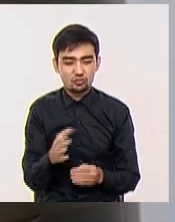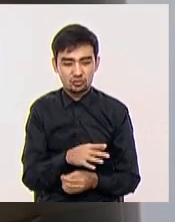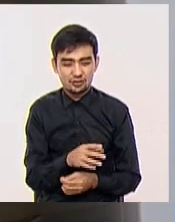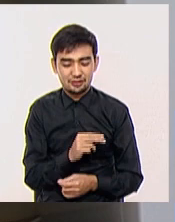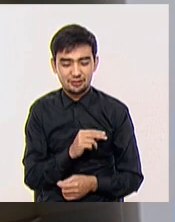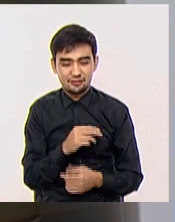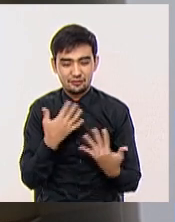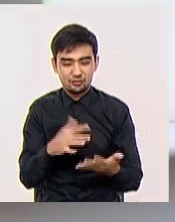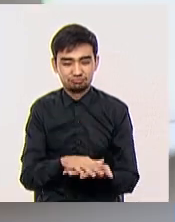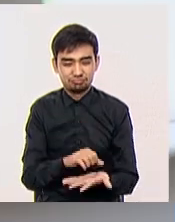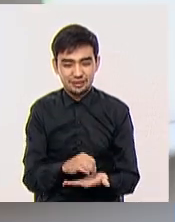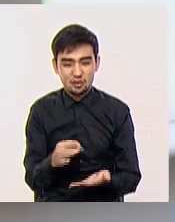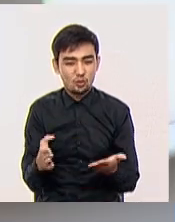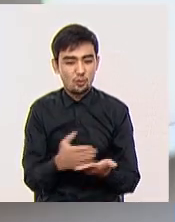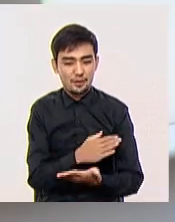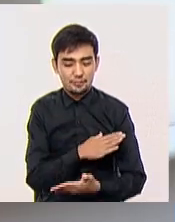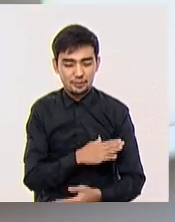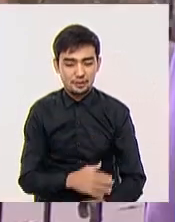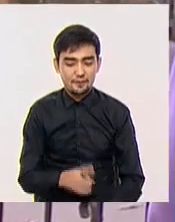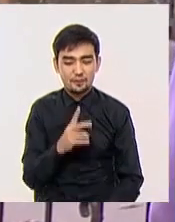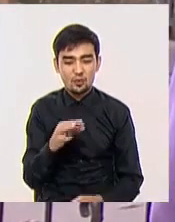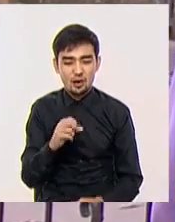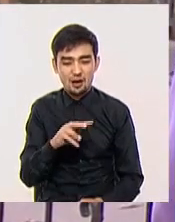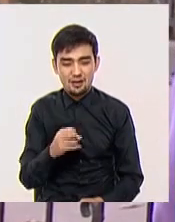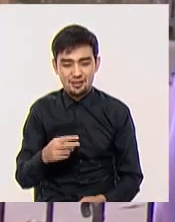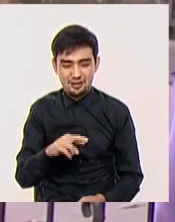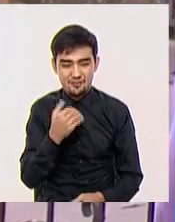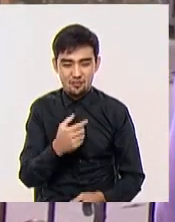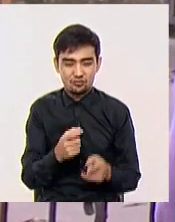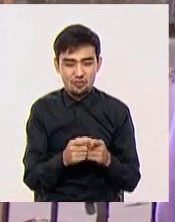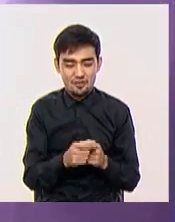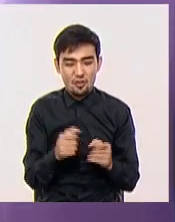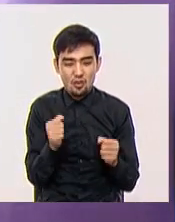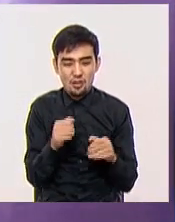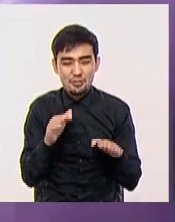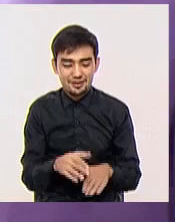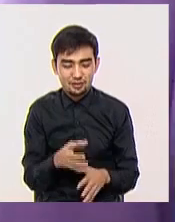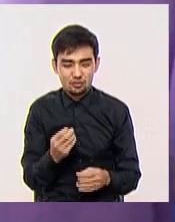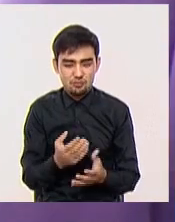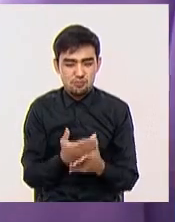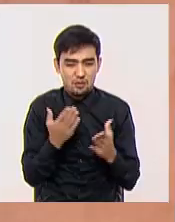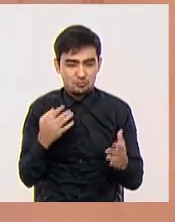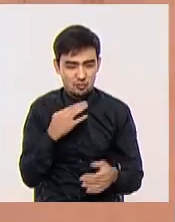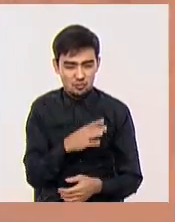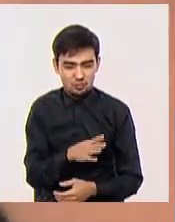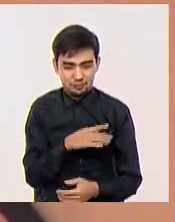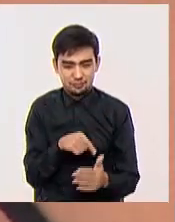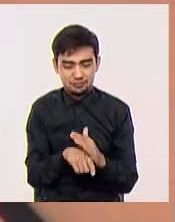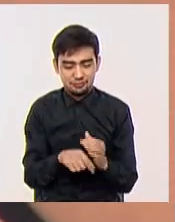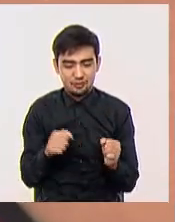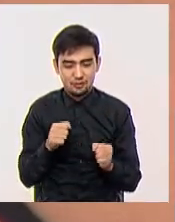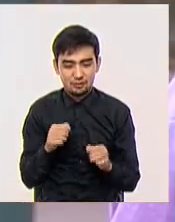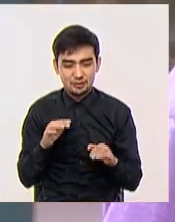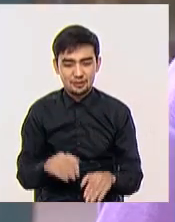жарамсыз деп танылып, қолданыстан алынған екен. Бірақ Әлия Райымқұлованың сөзінше тоңазытқышта одан да көп екпе құтылары болуы